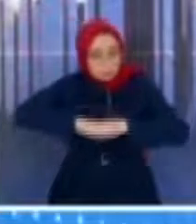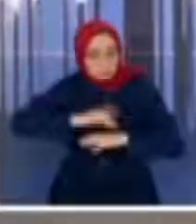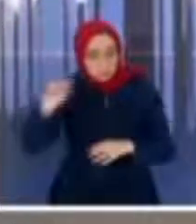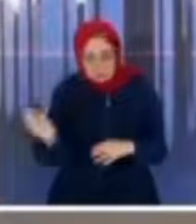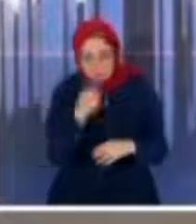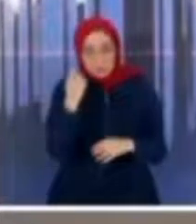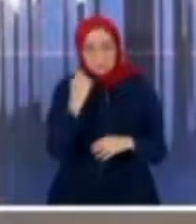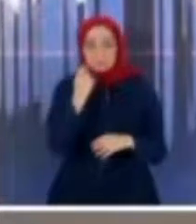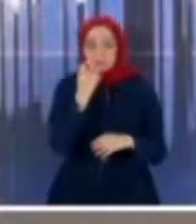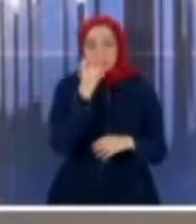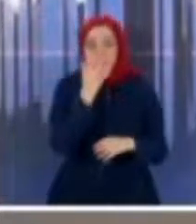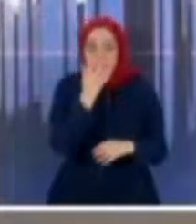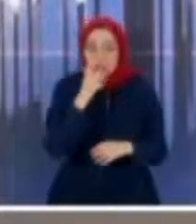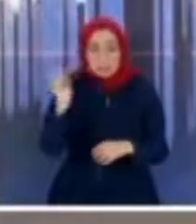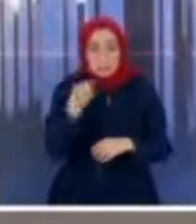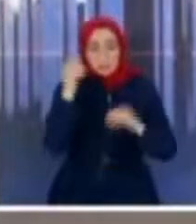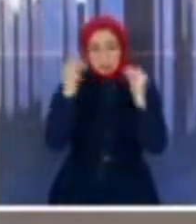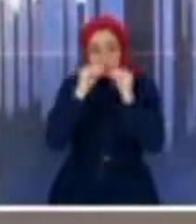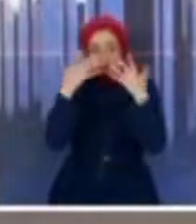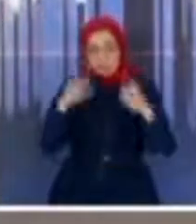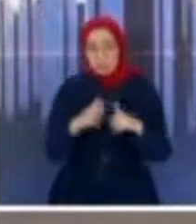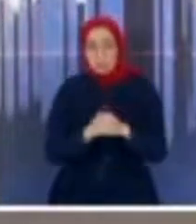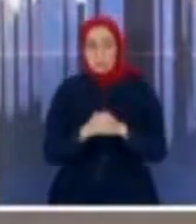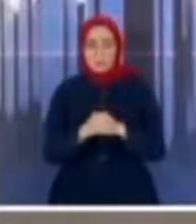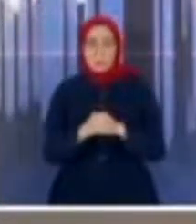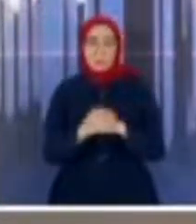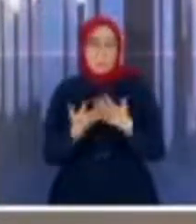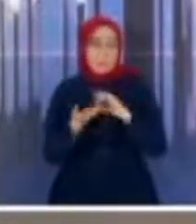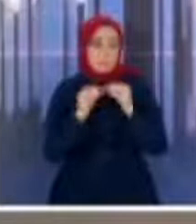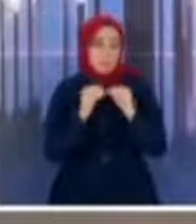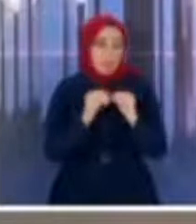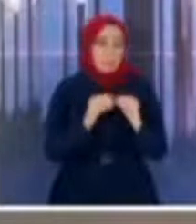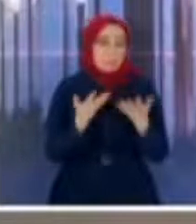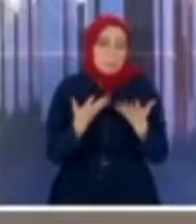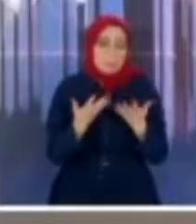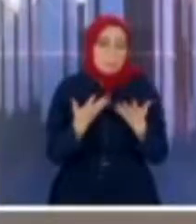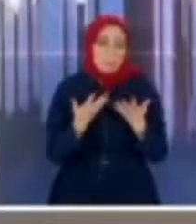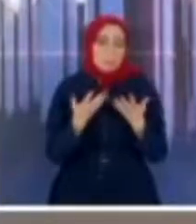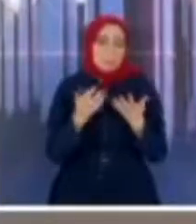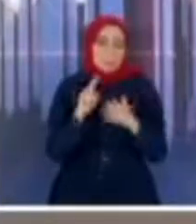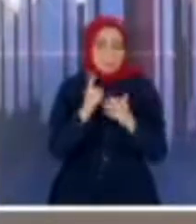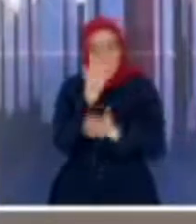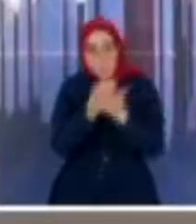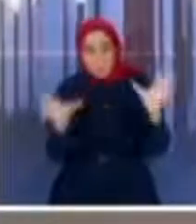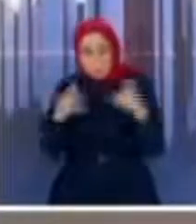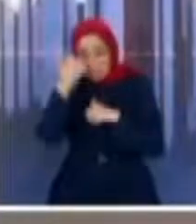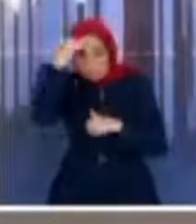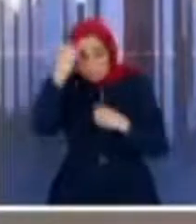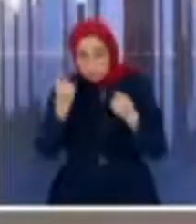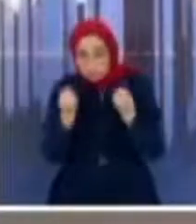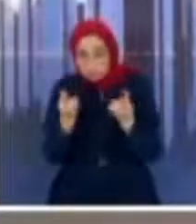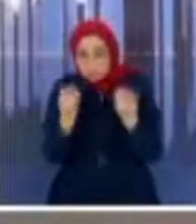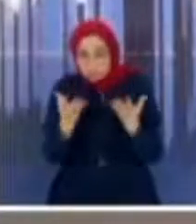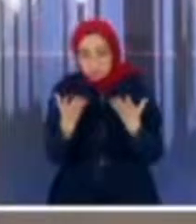عنده التكوين. الإشكال أنه مش الإشكال، أنه الحاجة مش فقط التكوين، أنه اليوم إذا كان نحكيه على